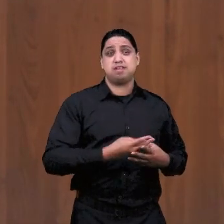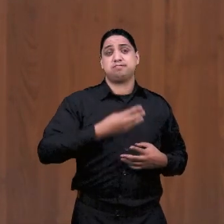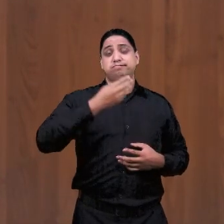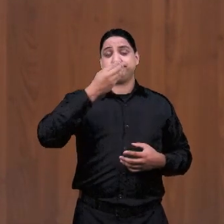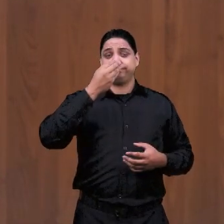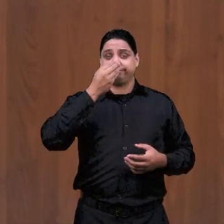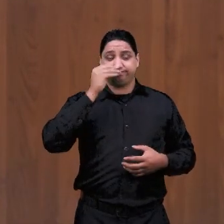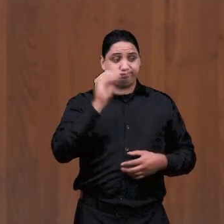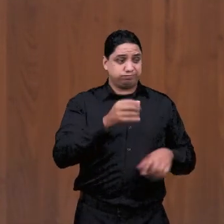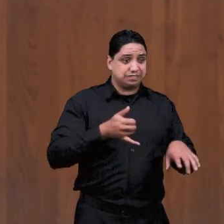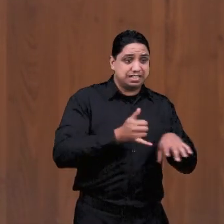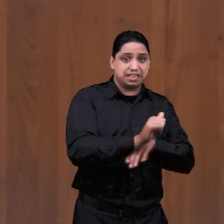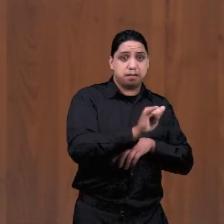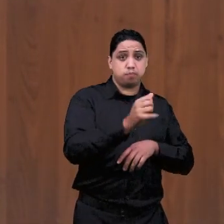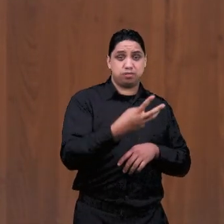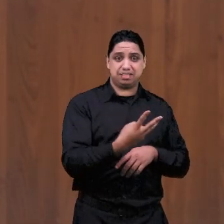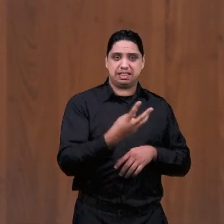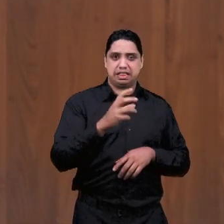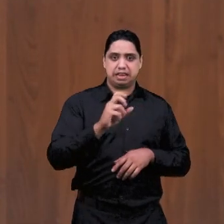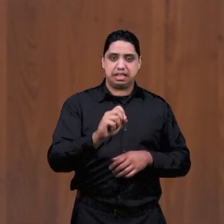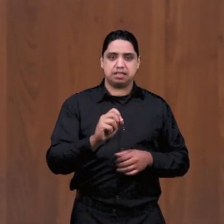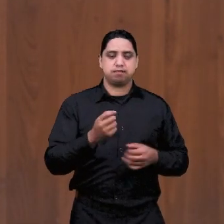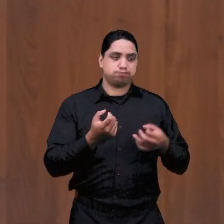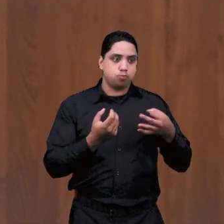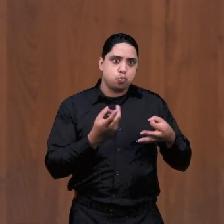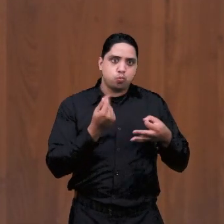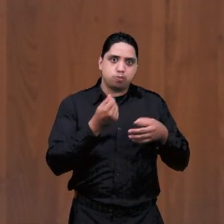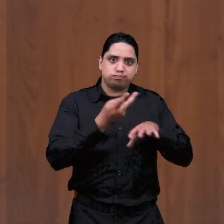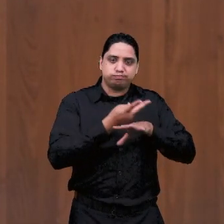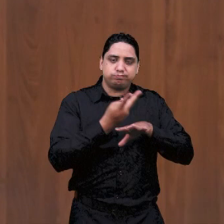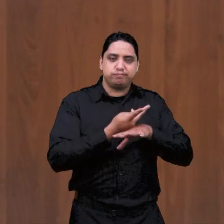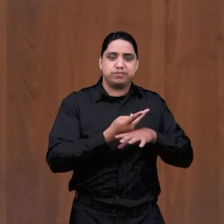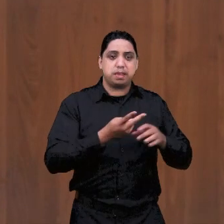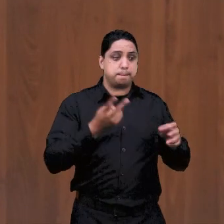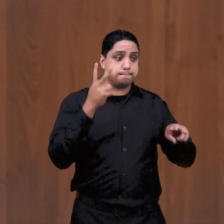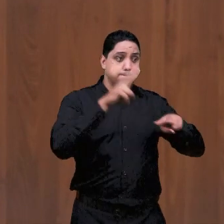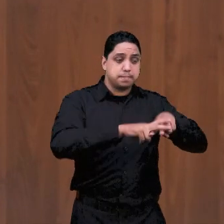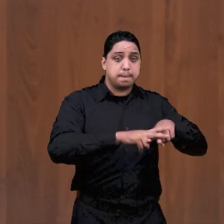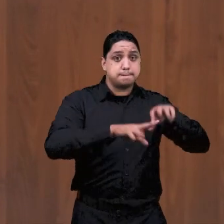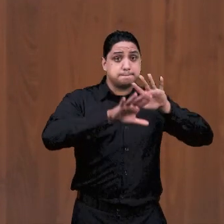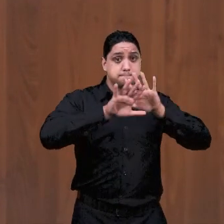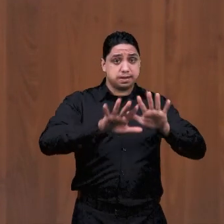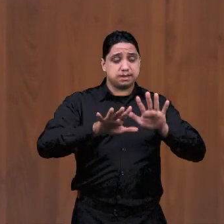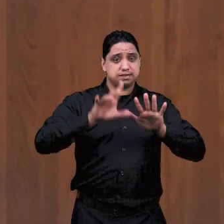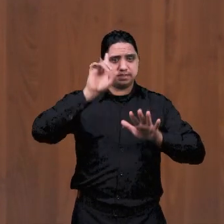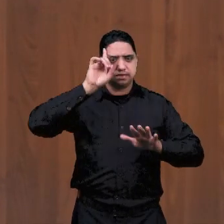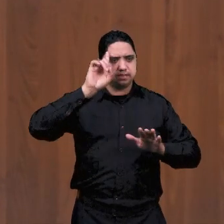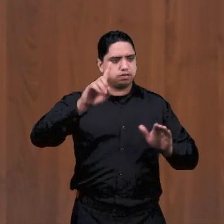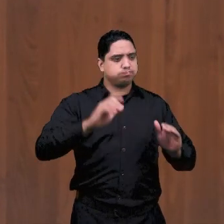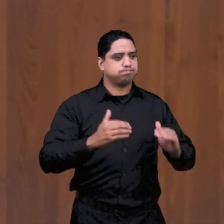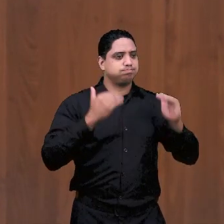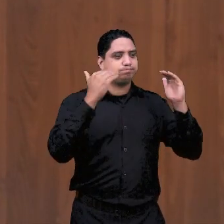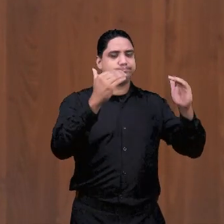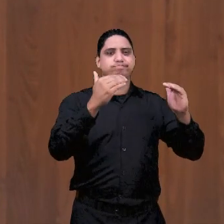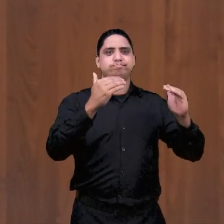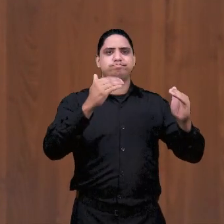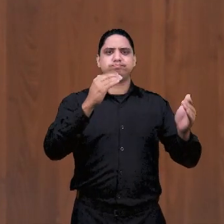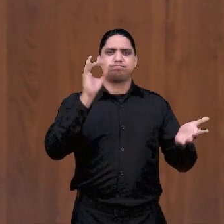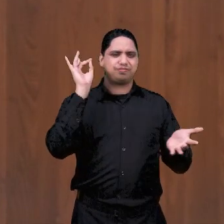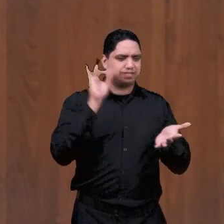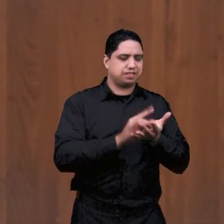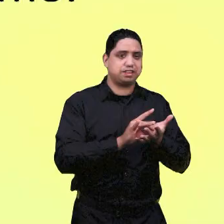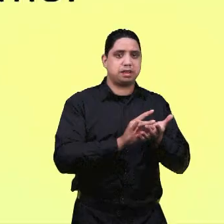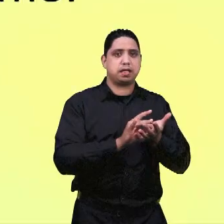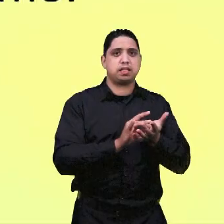trahi par 30 pièces d'argent et amené prisonnier. Mais Dieu l'a exalté de manière